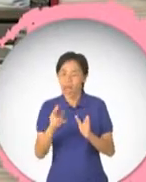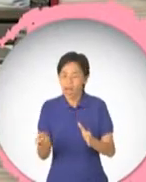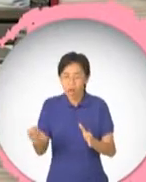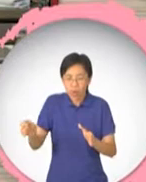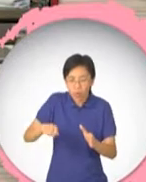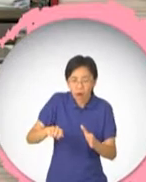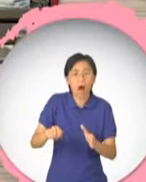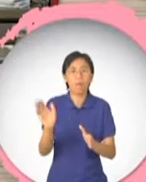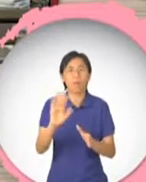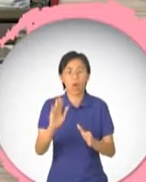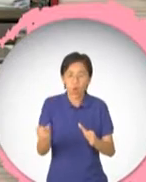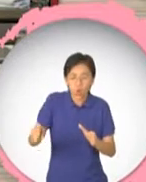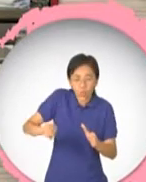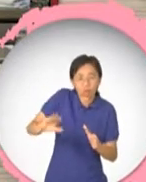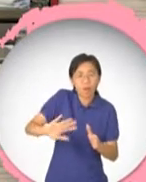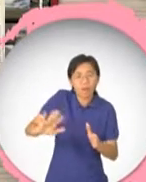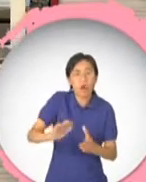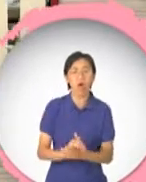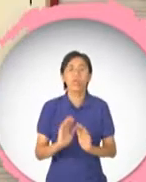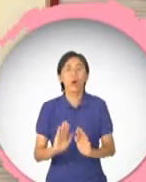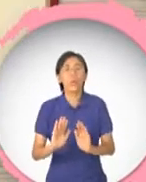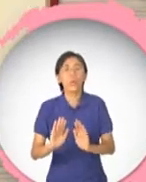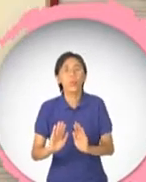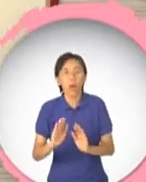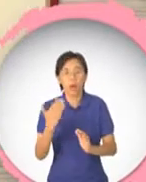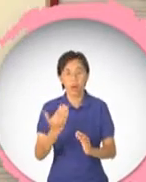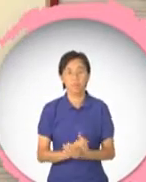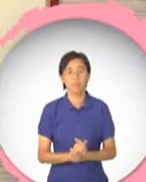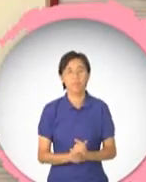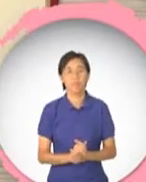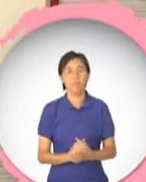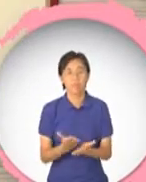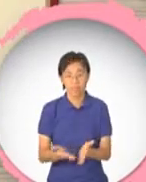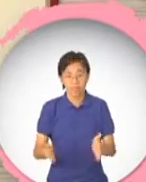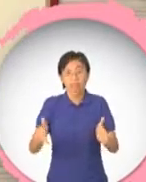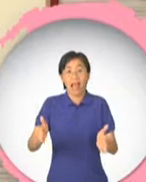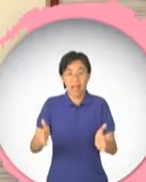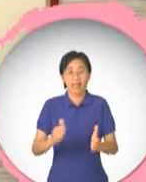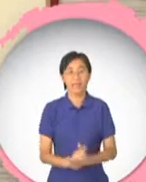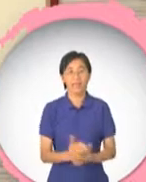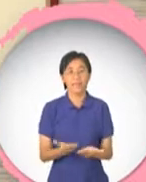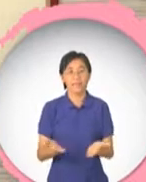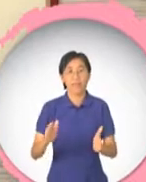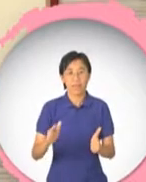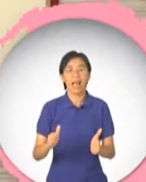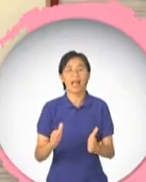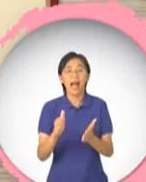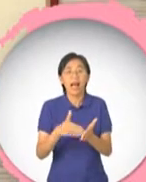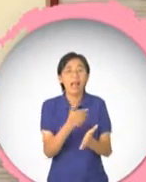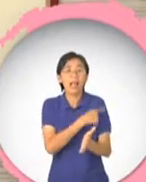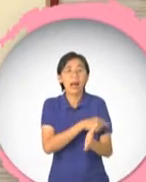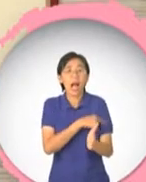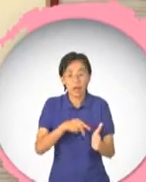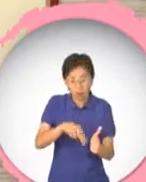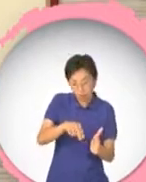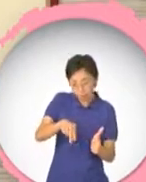ต้องมีการหมักสักขั้นตอนหนึ่งก่อนที่จะมาตัดน้ำหนักนะคะเราก็จะเตรียมอ่างนะคะแล้วก็ทาในขาวที่ก้นพิมพ์ทาบางๆนะ